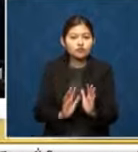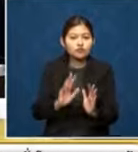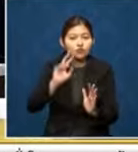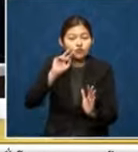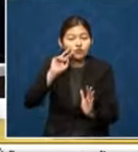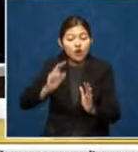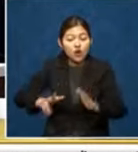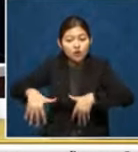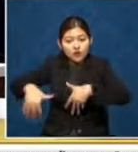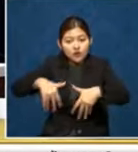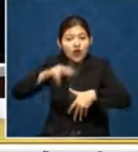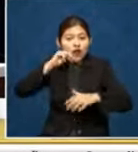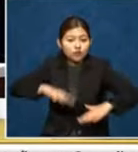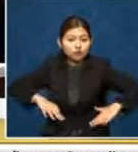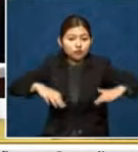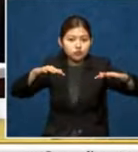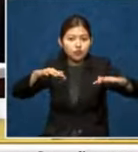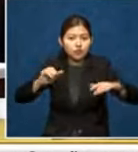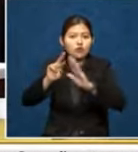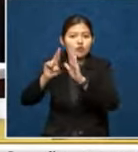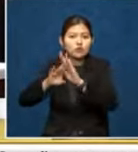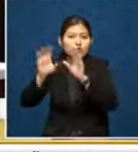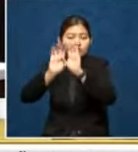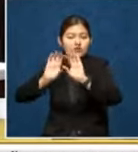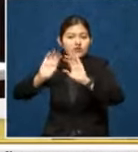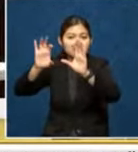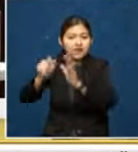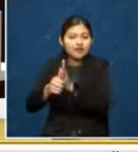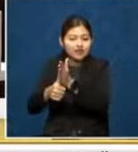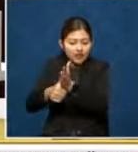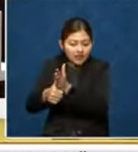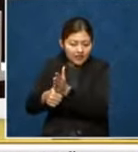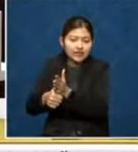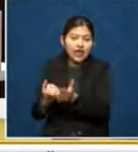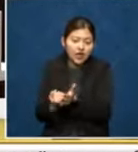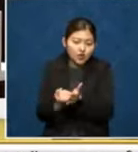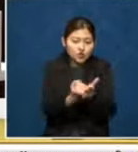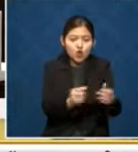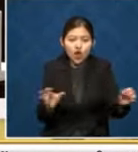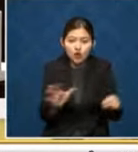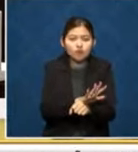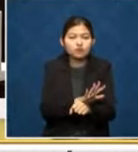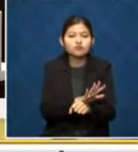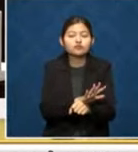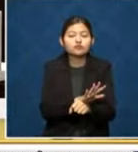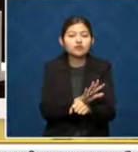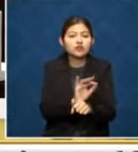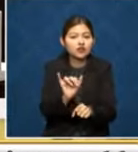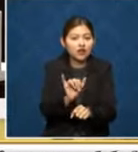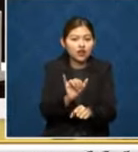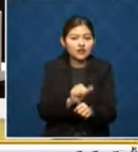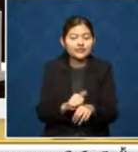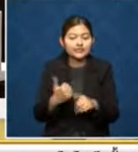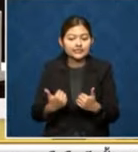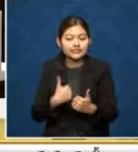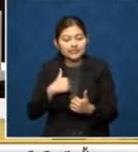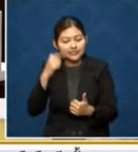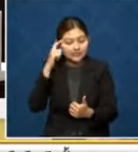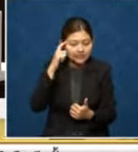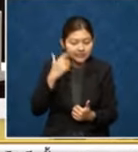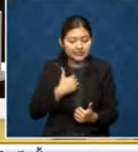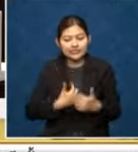แต่ว่าระเบียบราชการยังไม่ได้ถูกแก้ไขให้ตามทันกับความเสียหายนั้นๆดิฉันได้รับข้อกังวลใจนะคะจาก